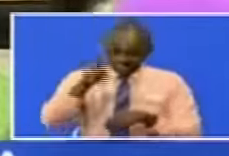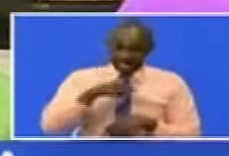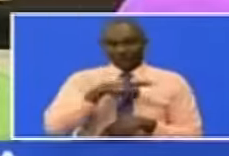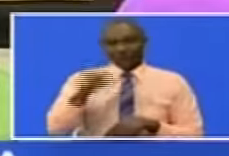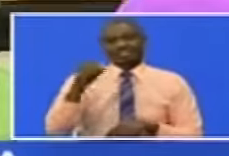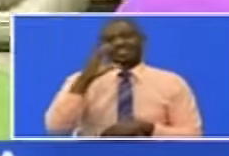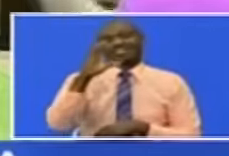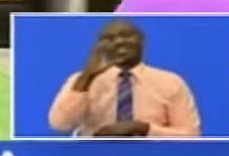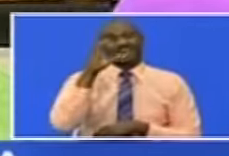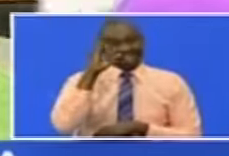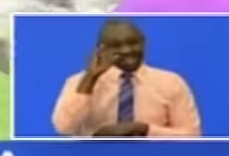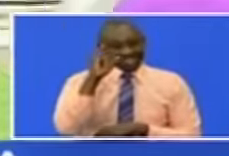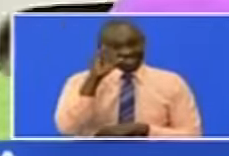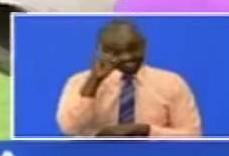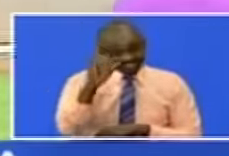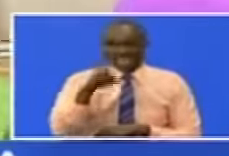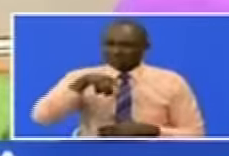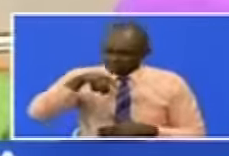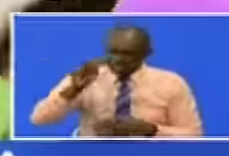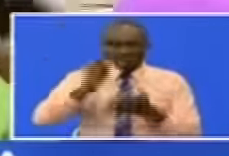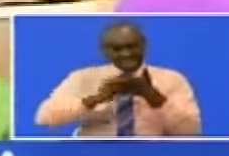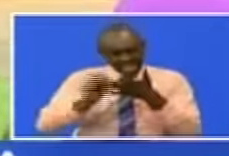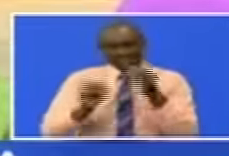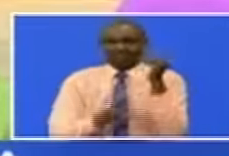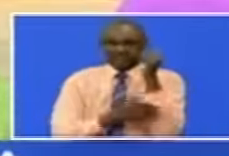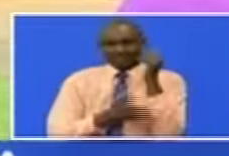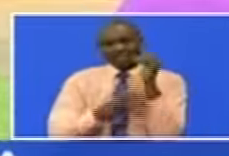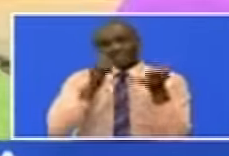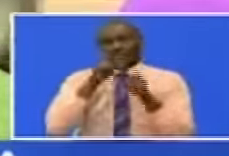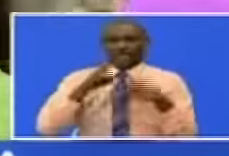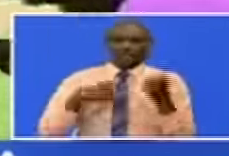alikamatwa kwa tuhuma za kuandika katika mitandao ya kijamii.